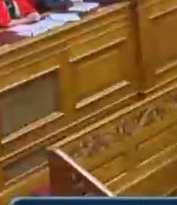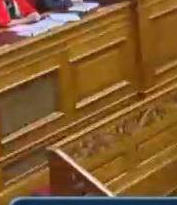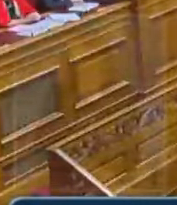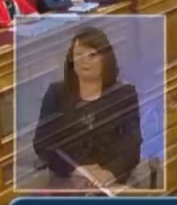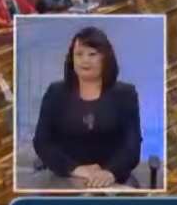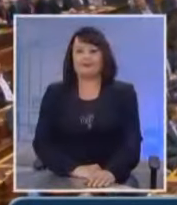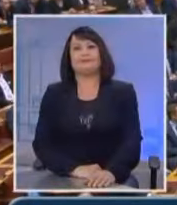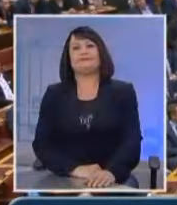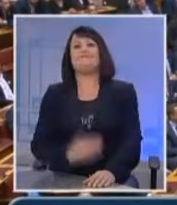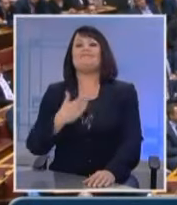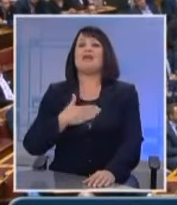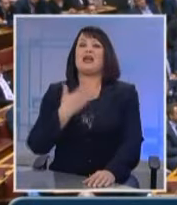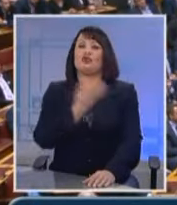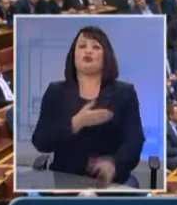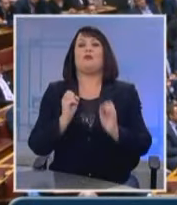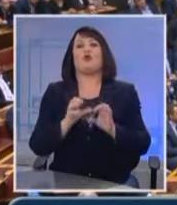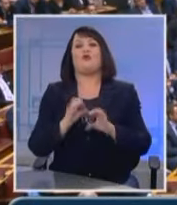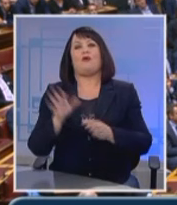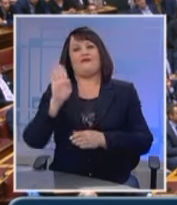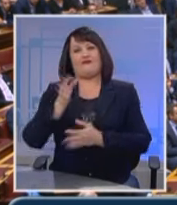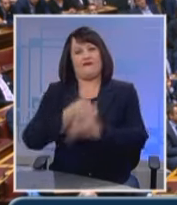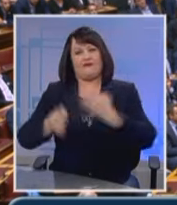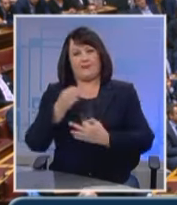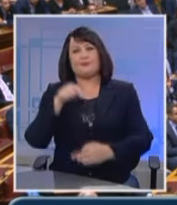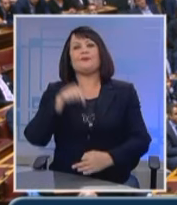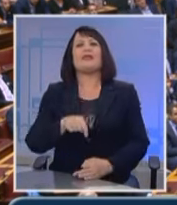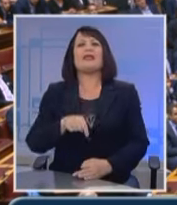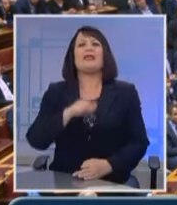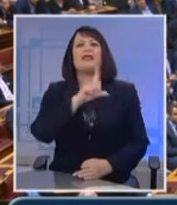Ευχαριστούμε τον κύριο Βαρβεράκη. Τον λόγο τώρα έχει ο κύριος Δημήτρης